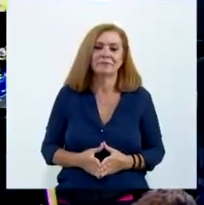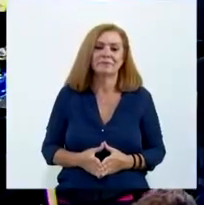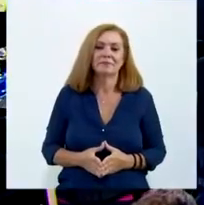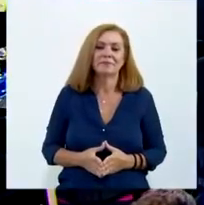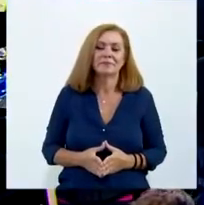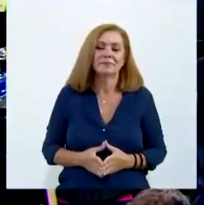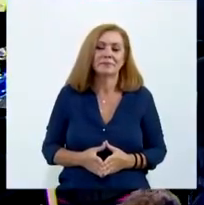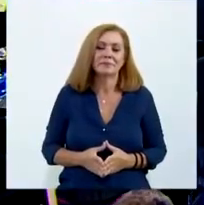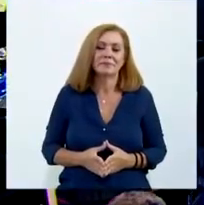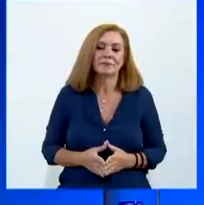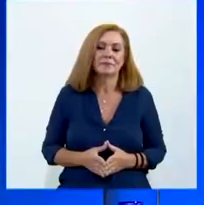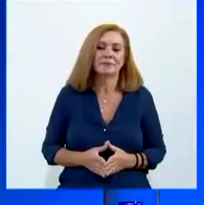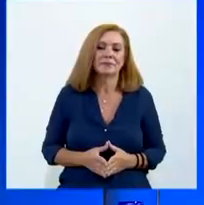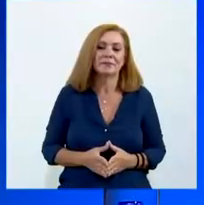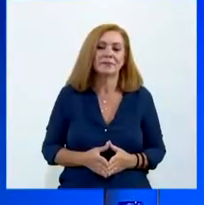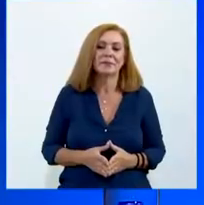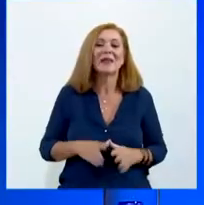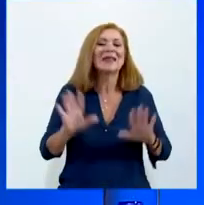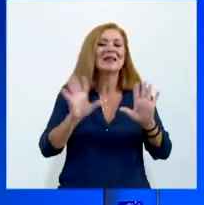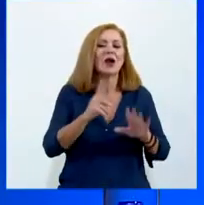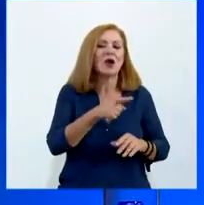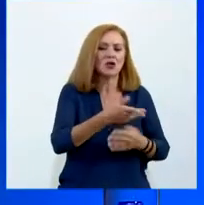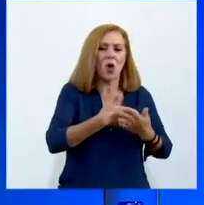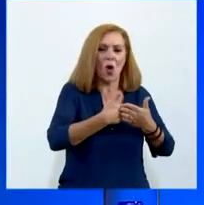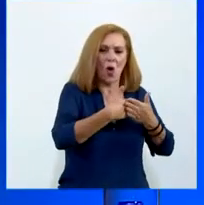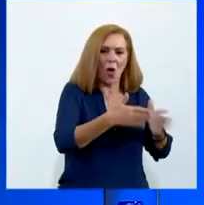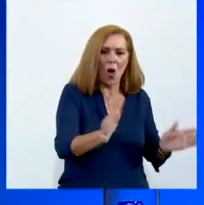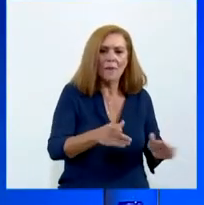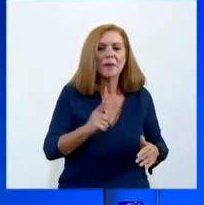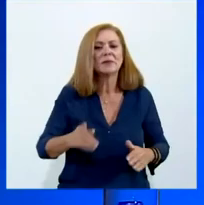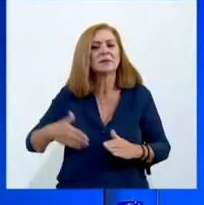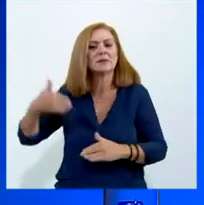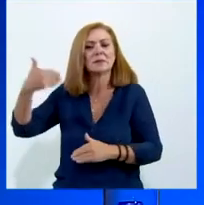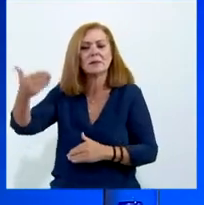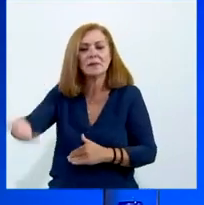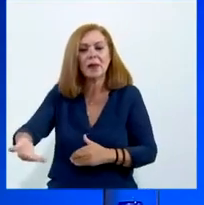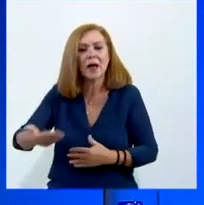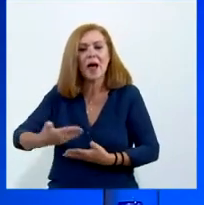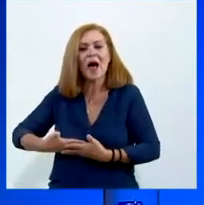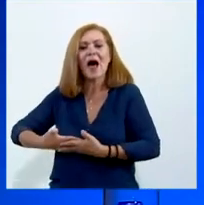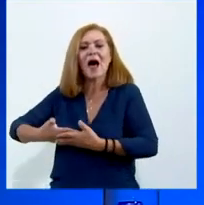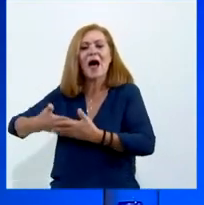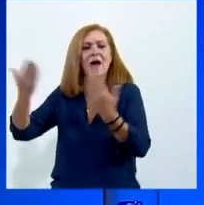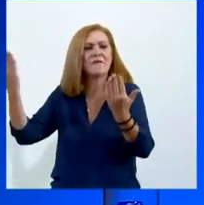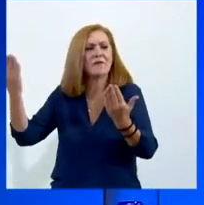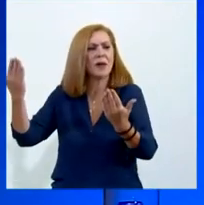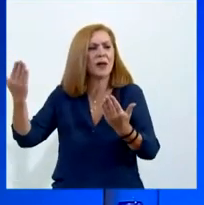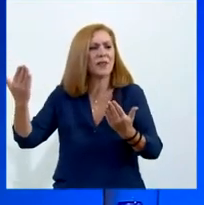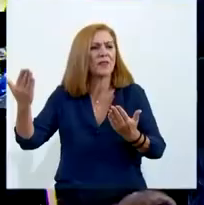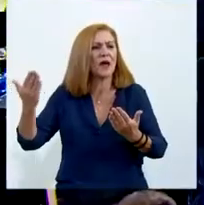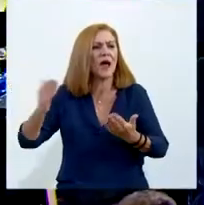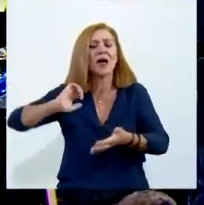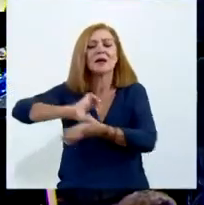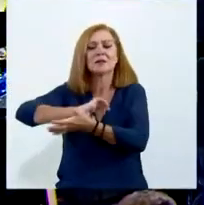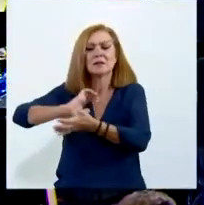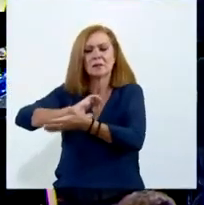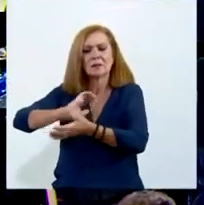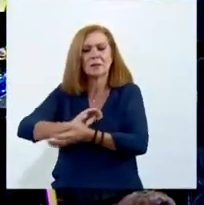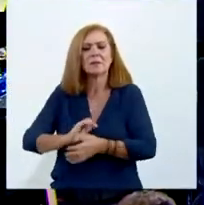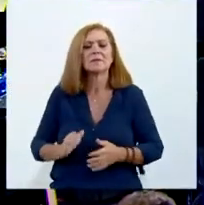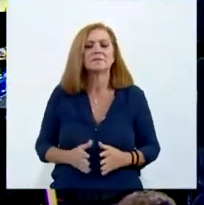Σοφία Φασουλάκη από την τηλεόραση του Open και να ετοιμάζεται ο Γιάννης Μπασκάκης από την Εφημερίδα των Συντακτών. Καλό μεσημέρι, κύριε